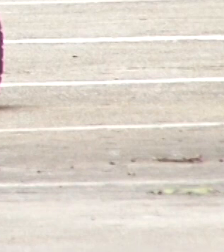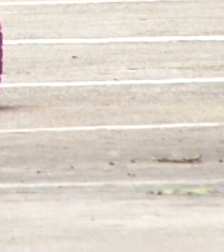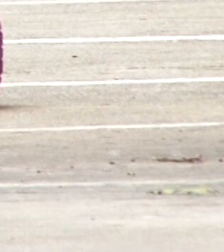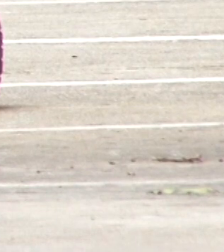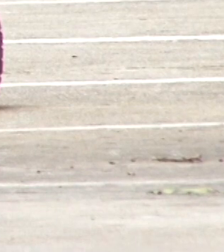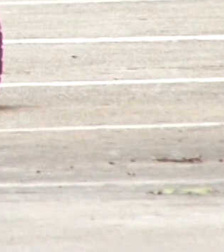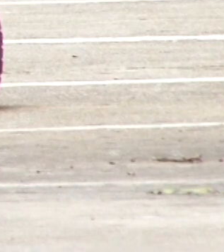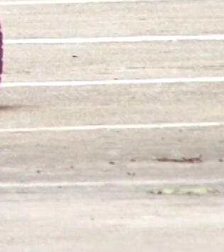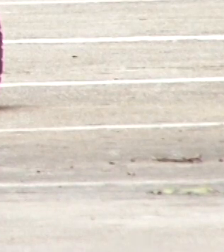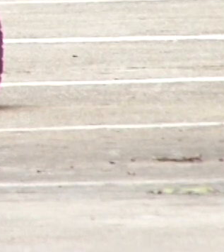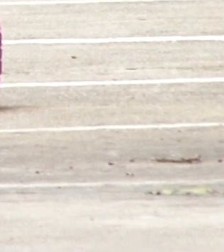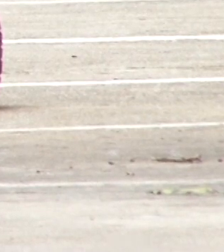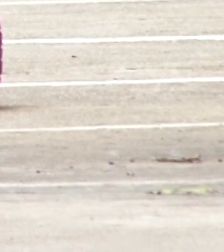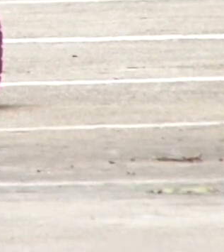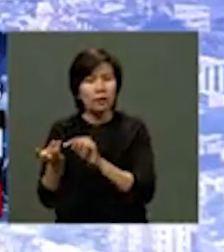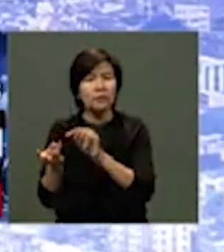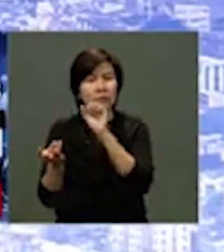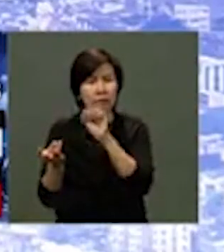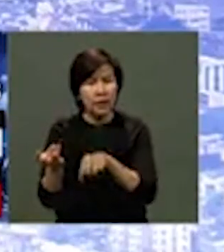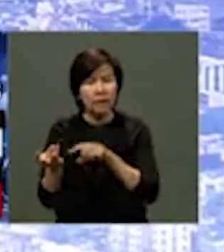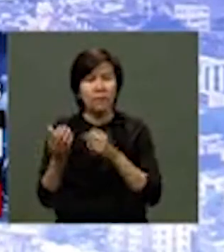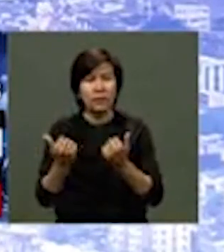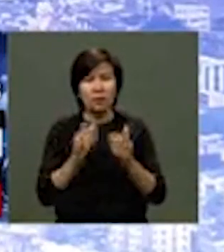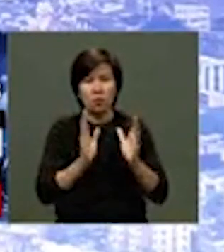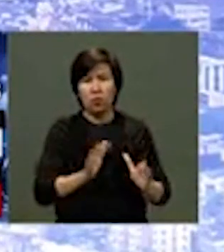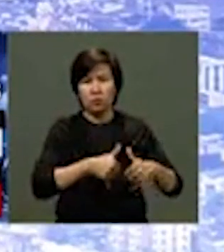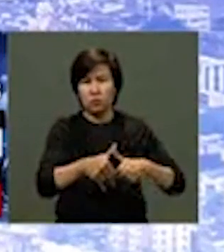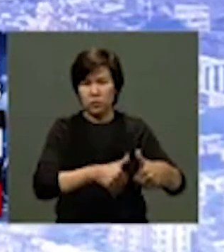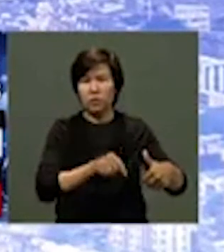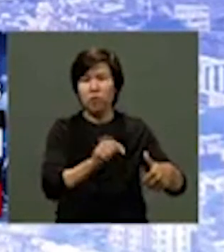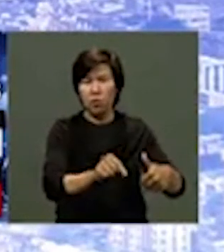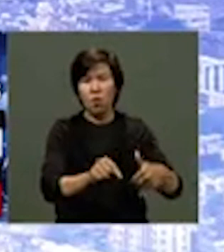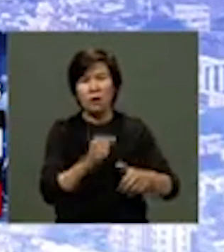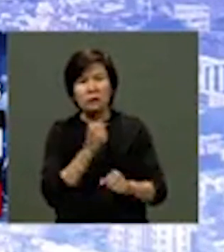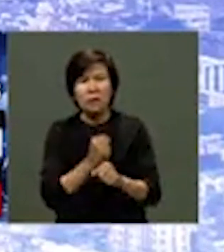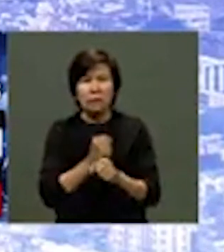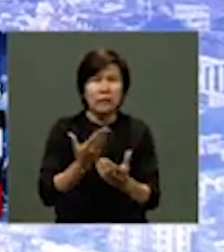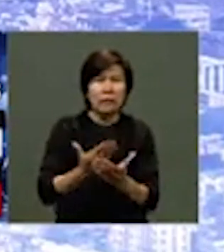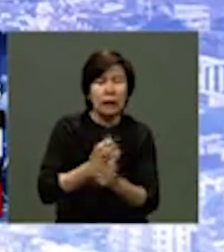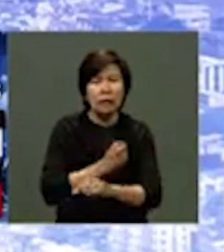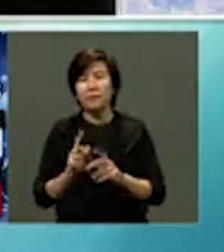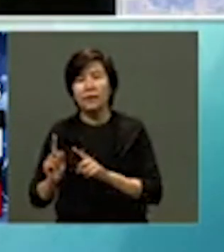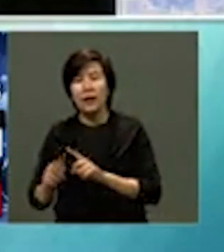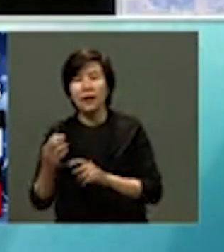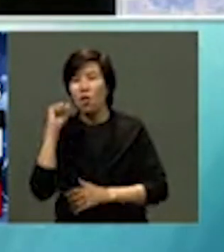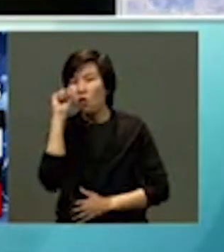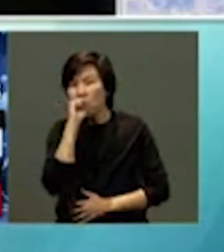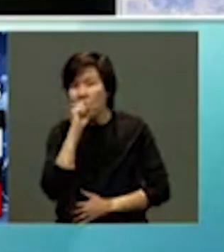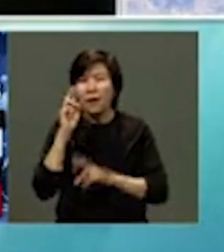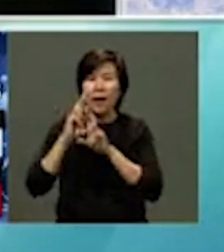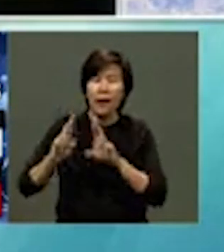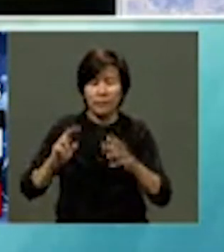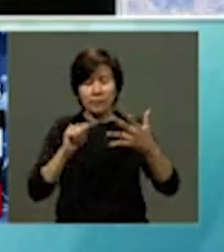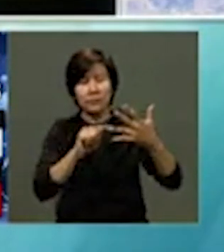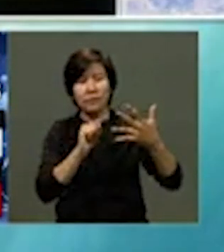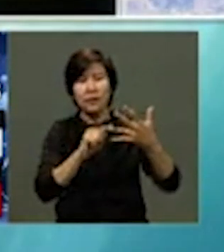การได้ตั้งแต่วันที่1กรกฎาคมเป็นต้นไปครับโดยการดำเนินกิจการนั้นนะครับยังคงต้องคุมเข้มเพื่อป้องกันการระ